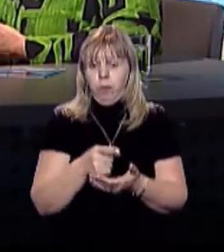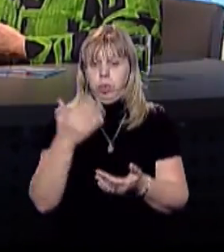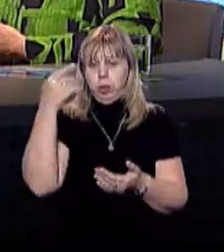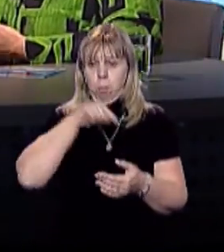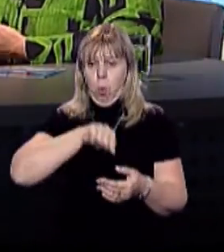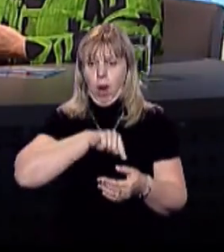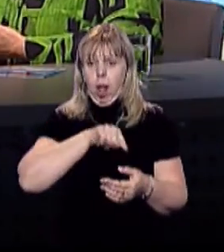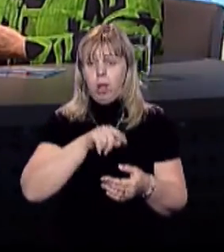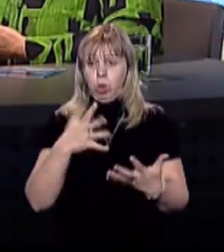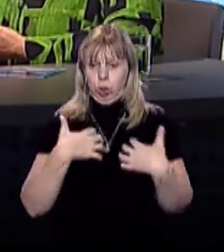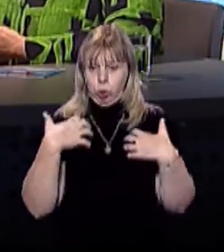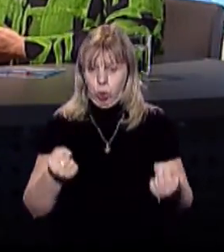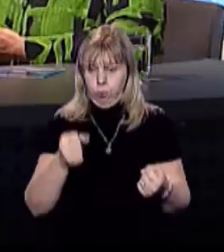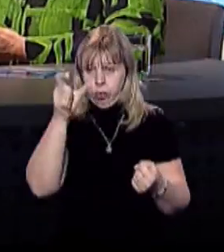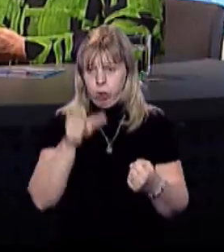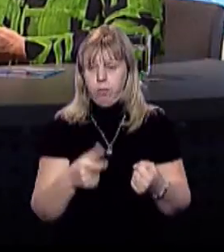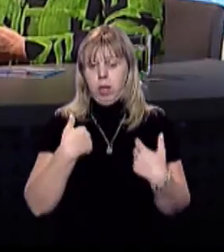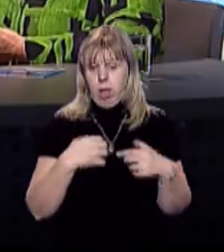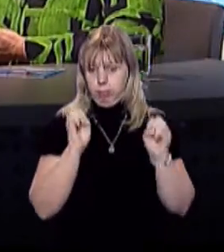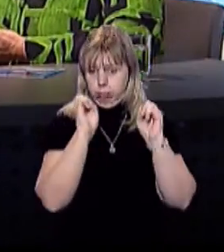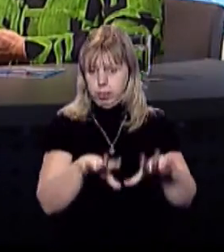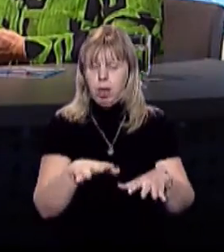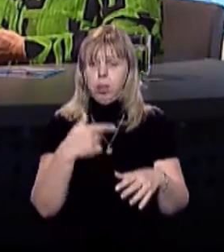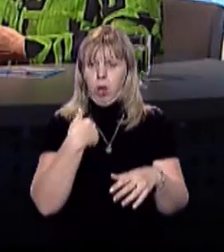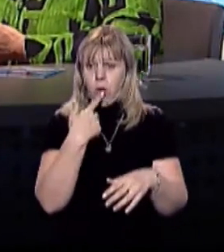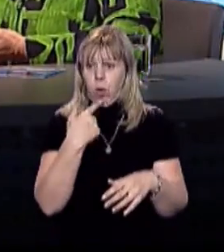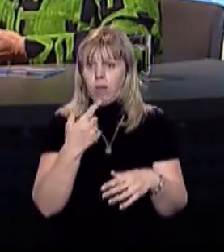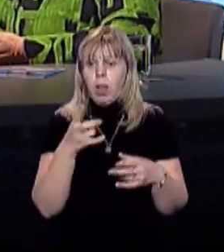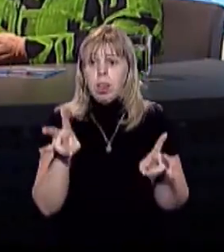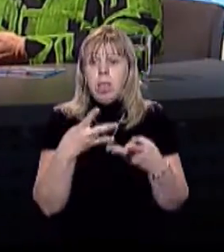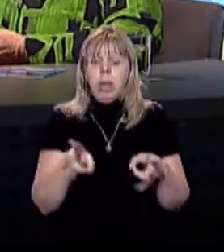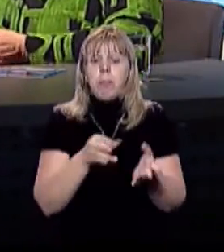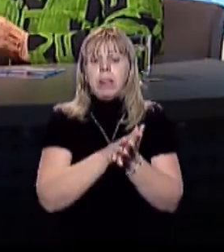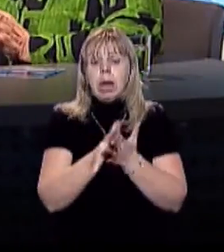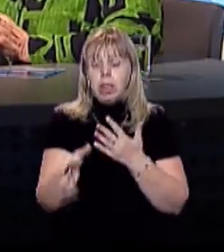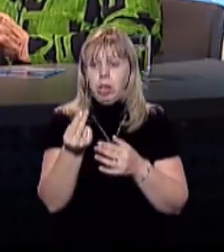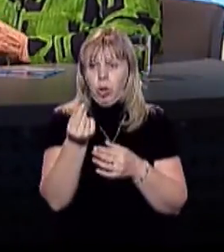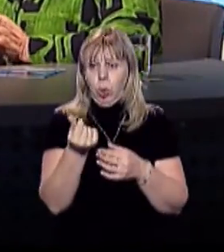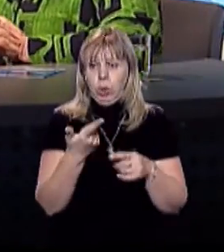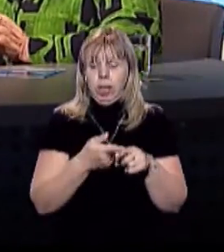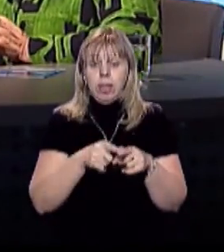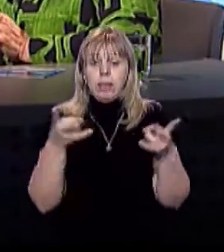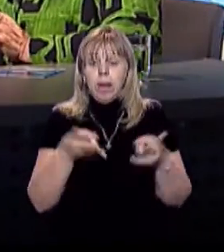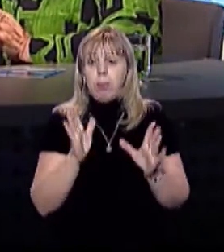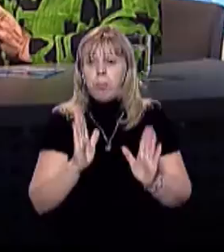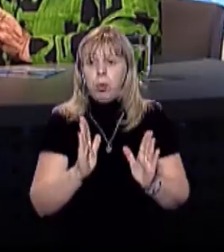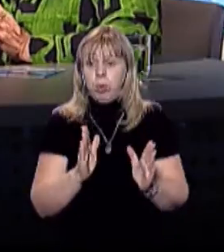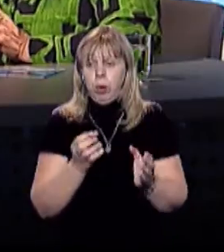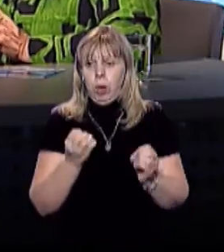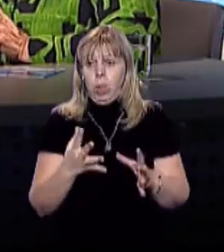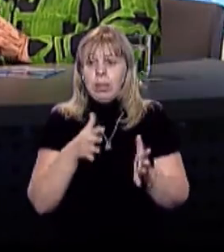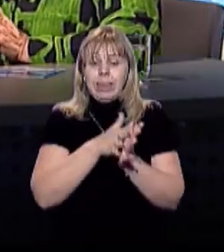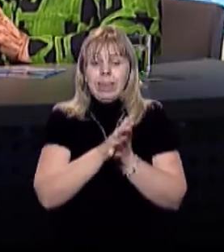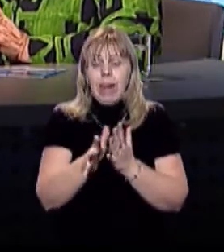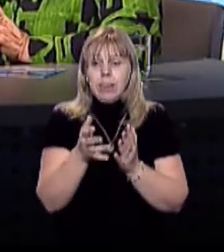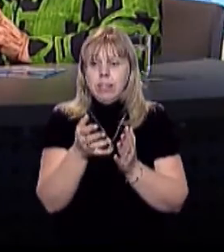моральним. Якщо здорова людина, то здати комусь для цього не потрібно затрачати кошти, нічого. Для цього треба потрібно